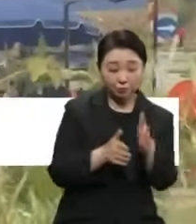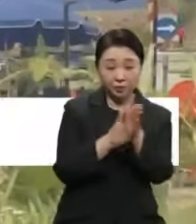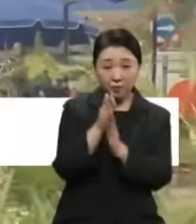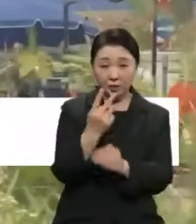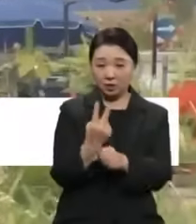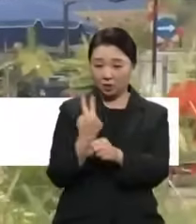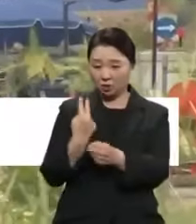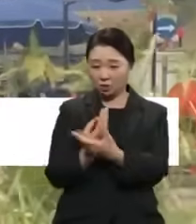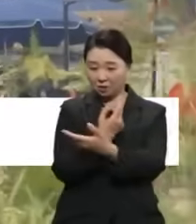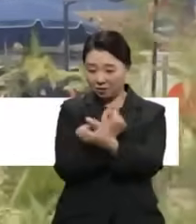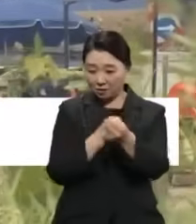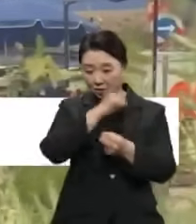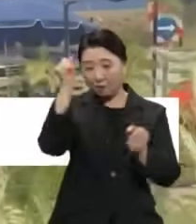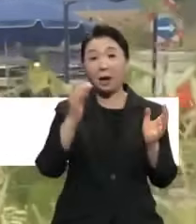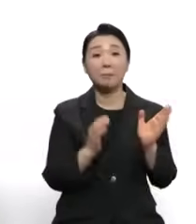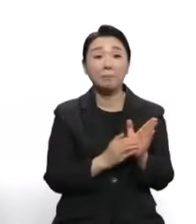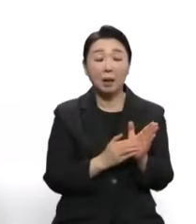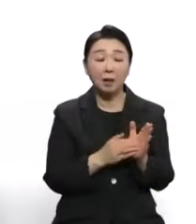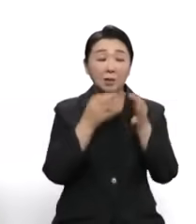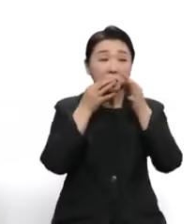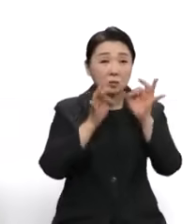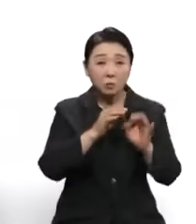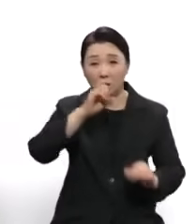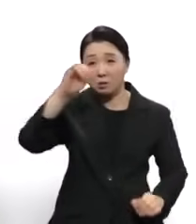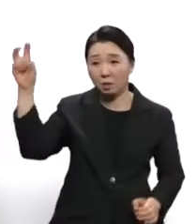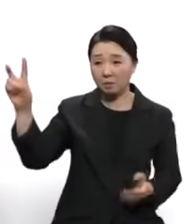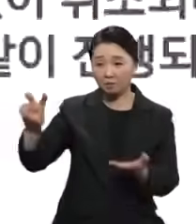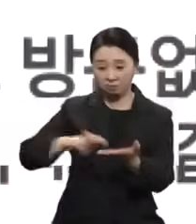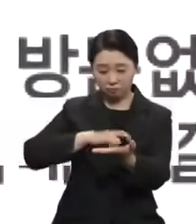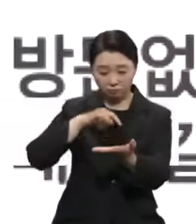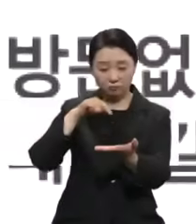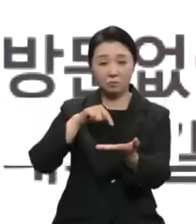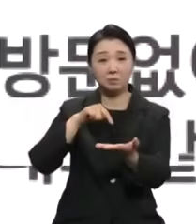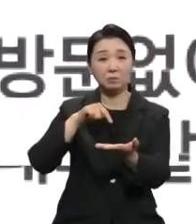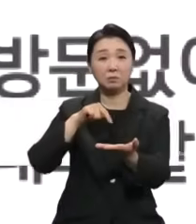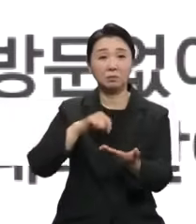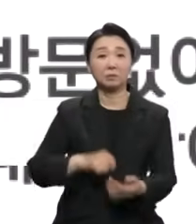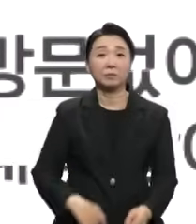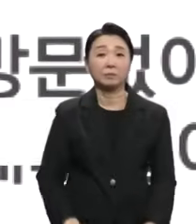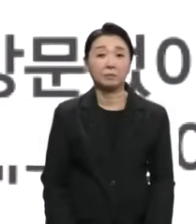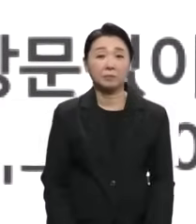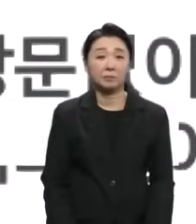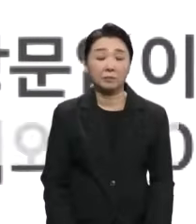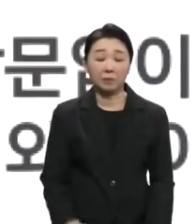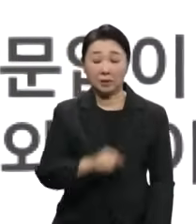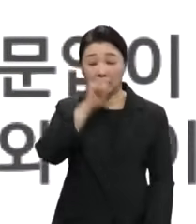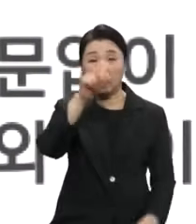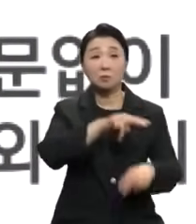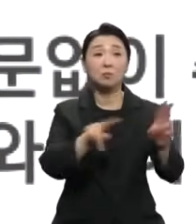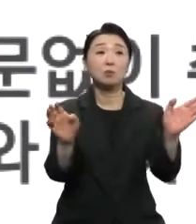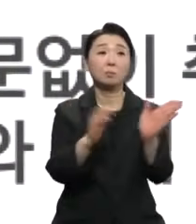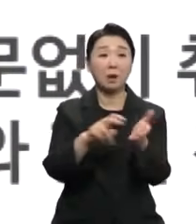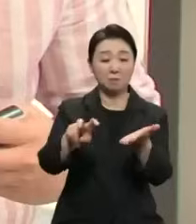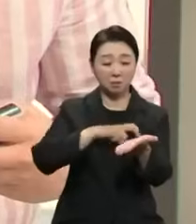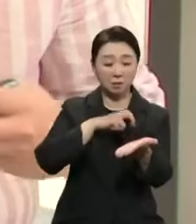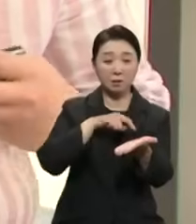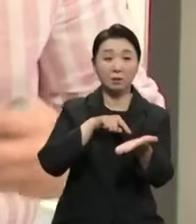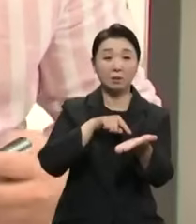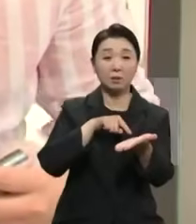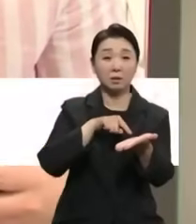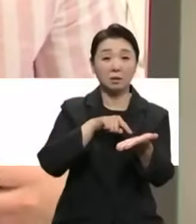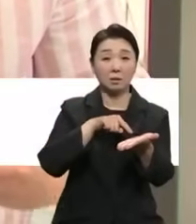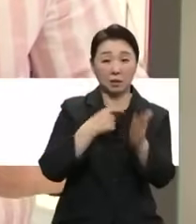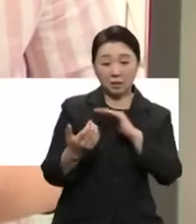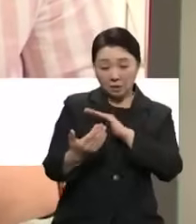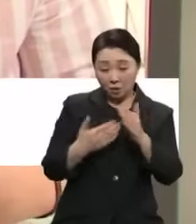이곳에 당첨됐지만 지난 금요일 난데없는 문자 한 통을 받았습니다. 당첨이 취소됐단 겁니다. 예고